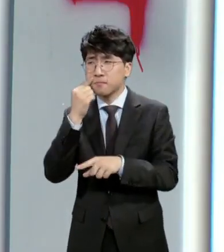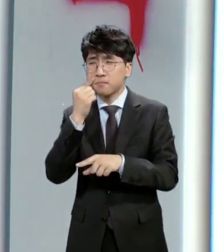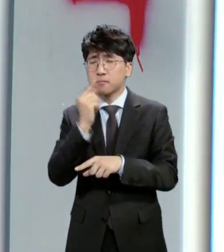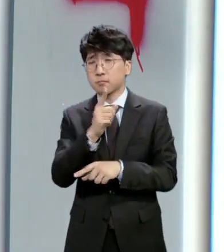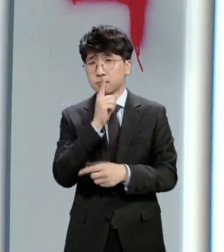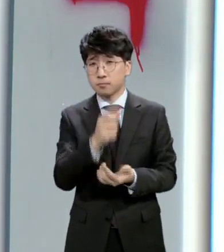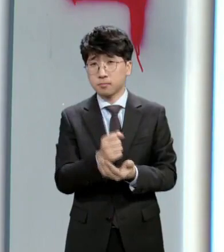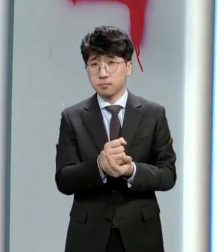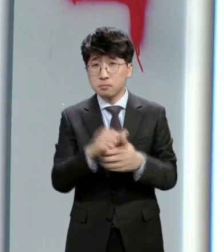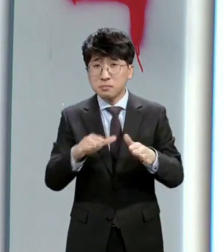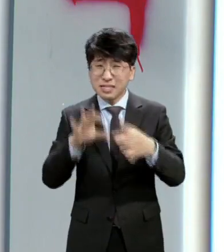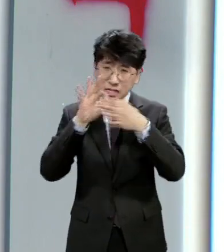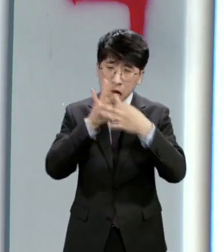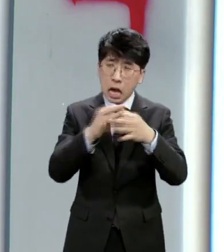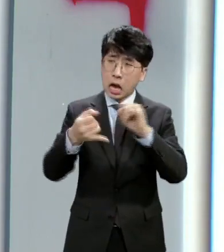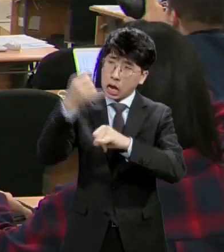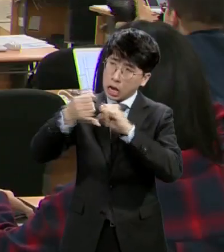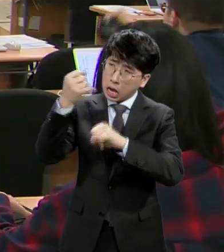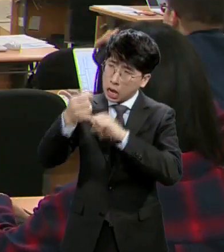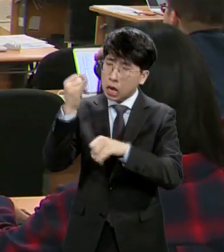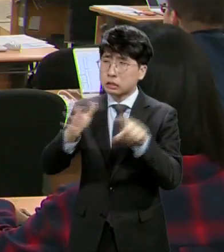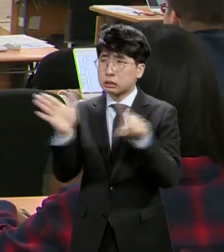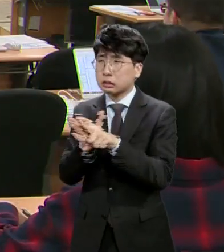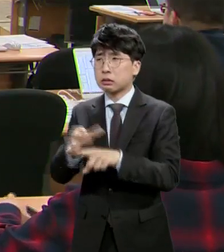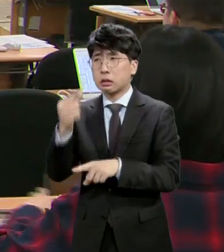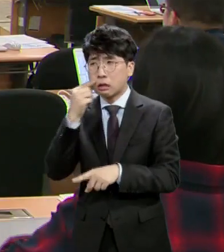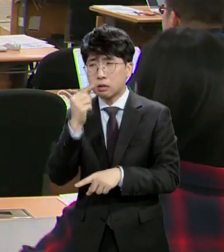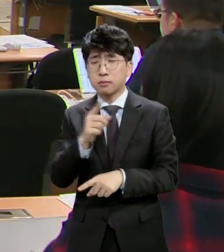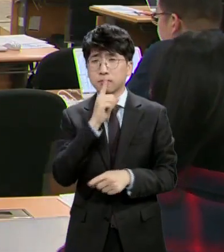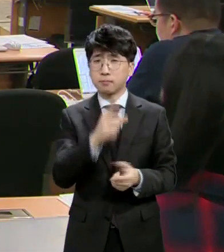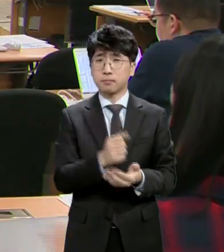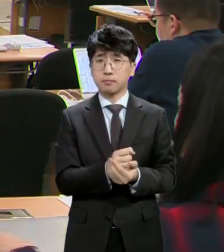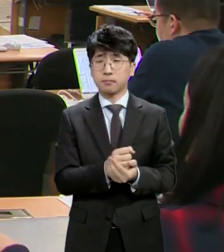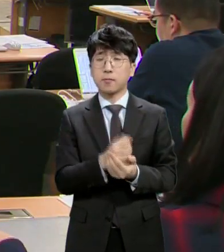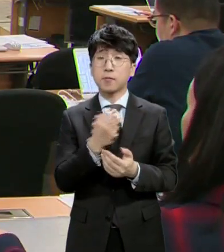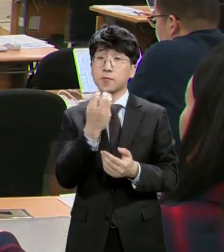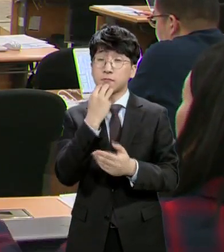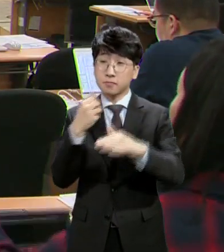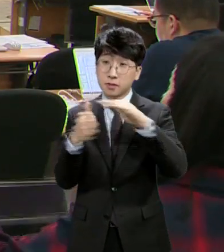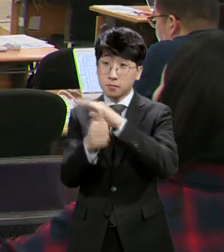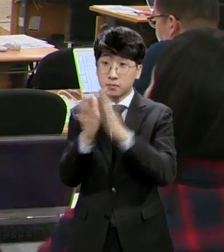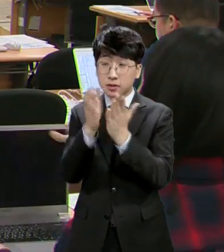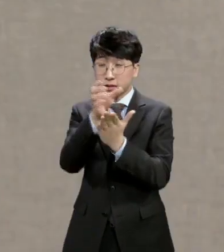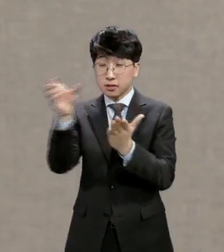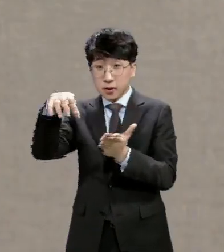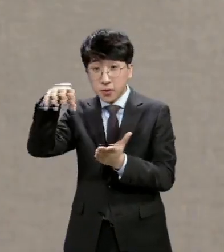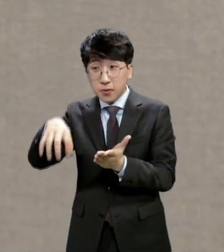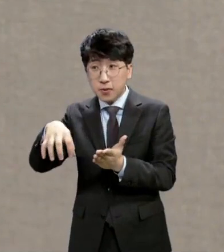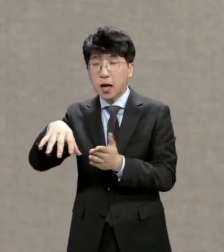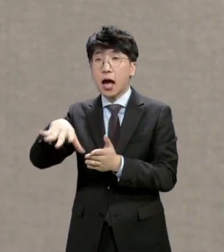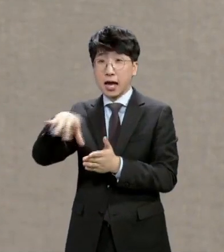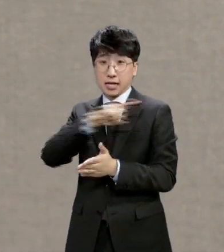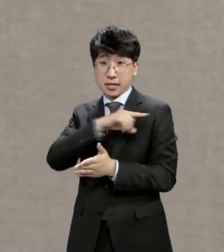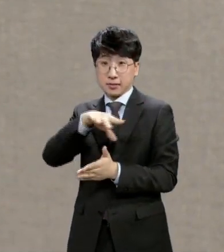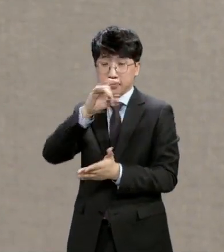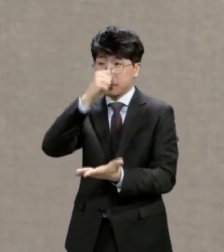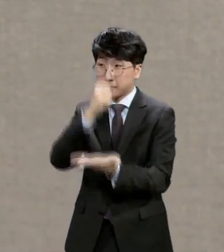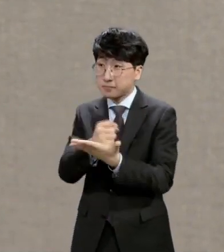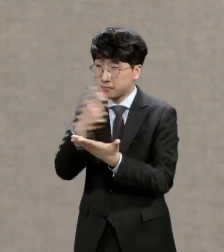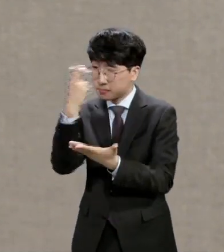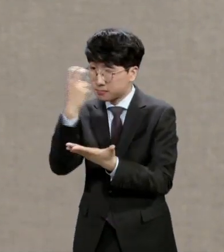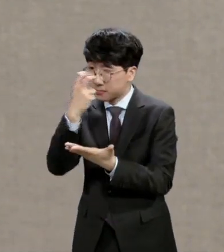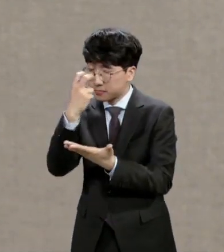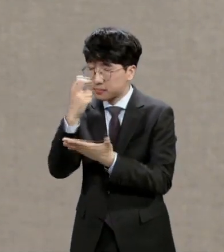않은 데 대한 불신이 남아있는 겁니다. 서울대표도서관은 내년 행정안전부의 타당성 조사를